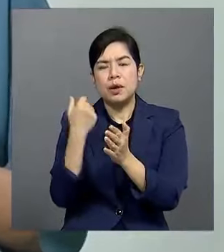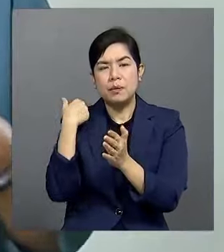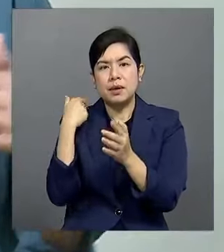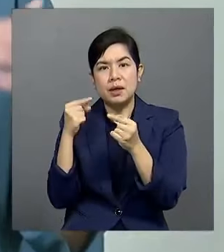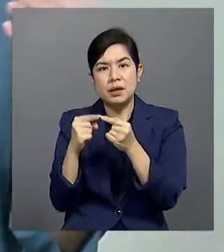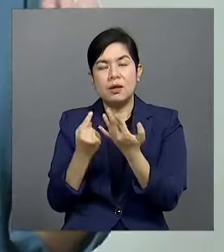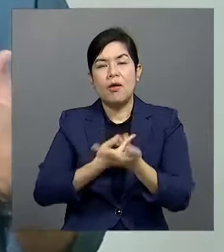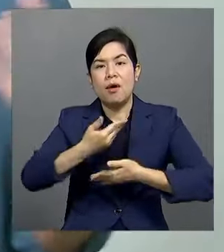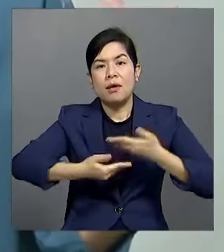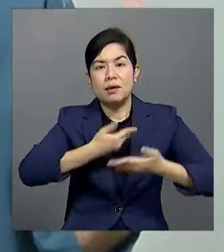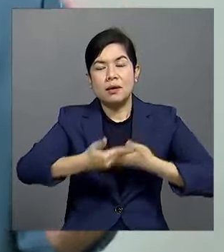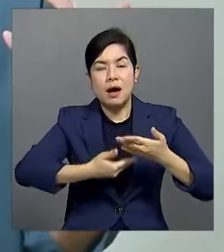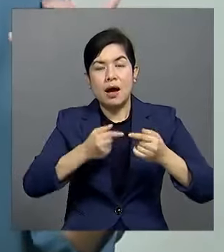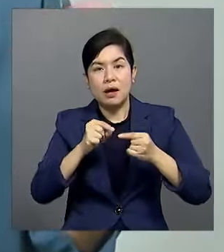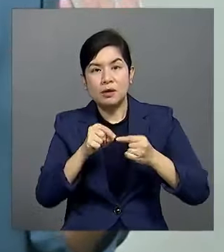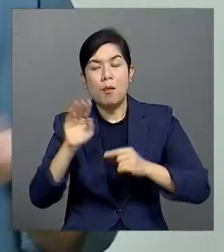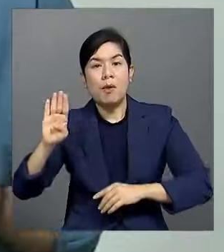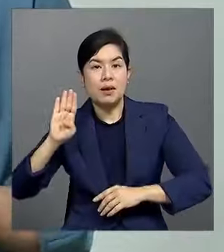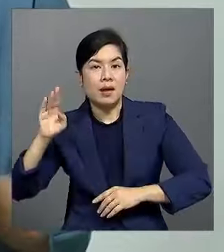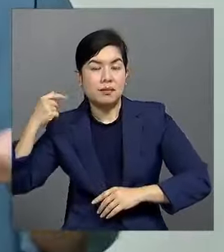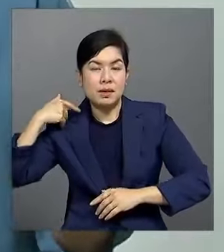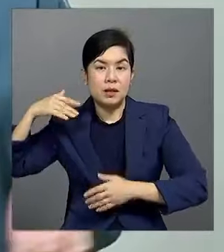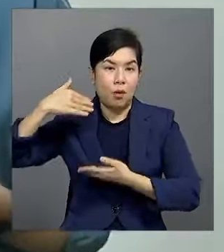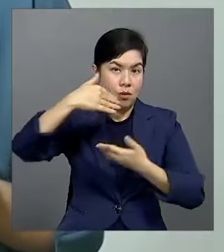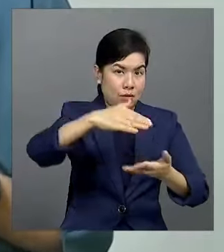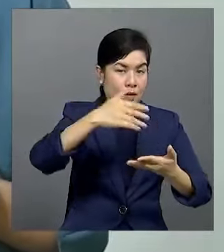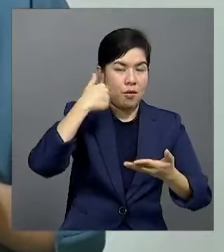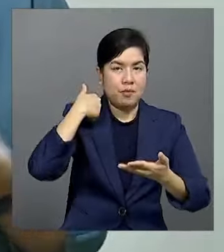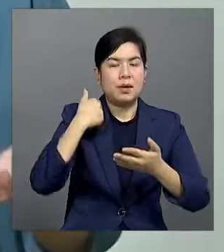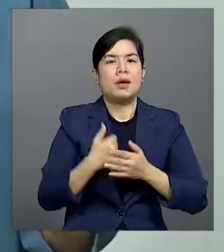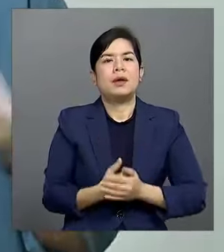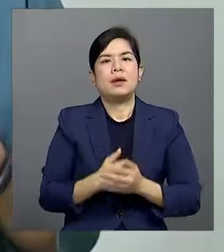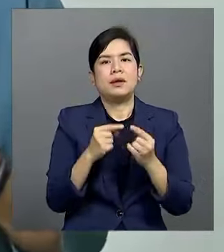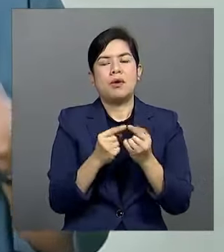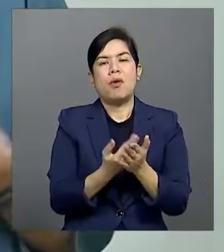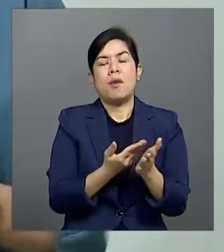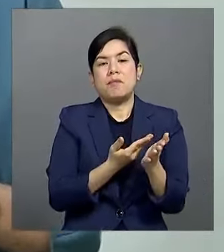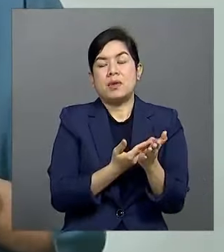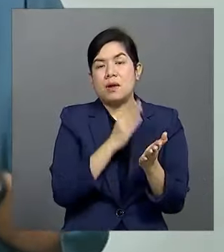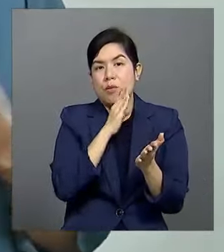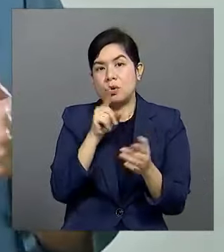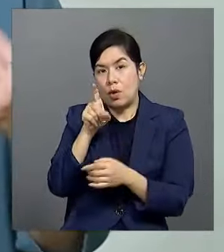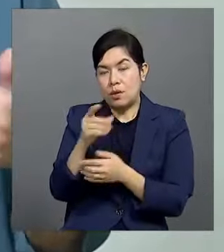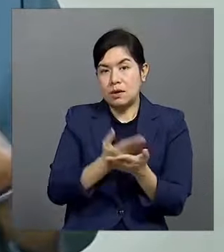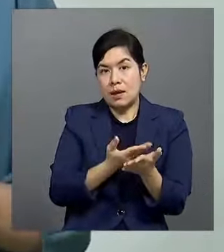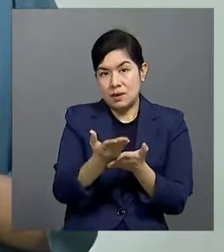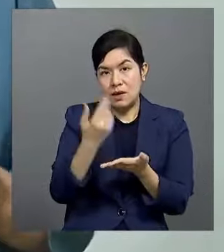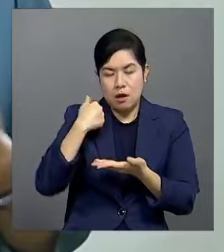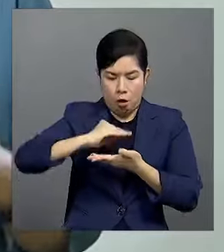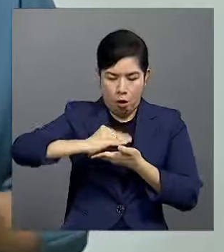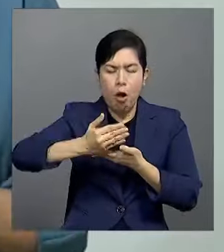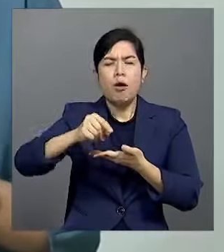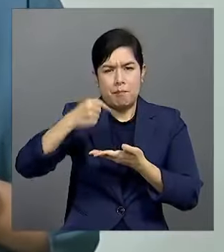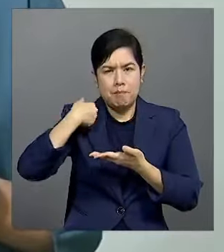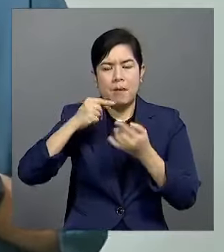ได้บอกว่าเราจะให้ร้านค้าในเครือข่ายเนี่ยจะซื้อในวอลุ่มปริมาณมากเนี่ยเพื่อให้ราคาถูกลงทำให้ร้านค้าเนี่ย